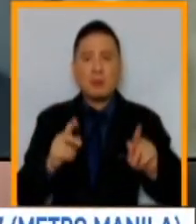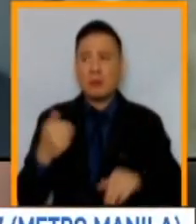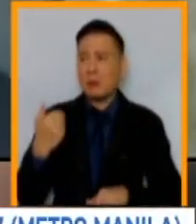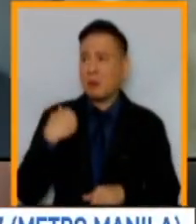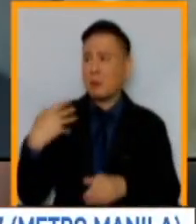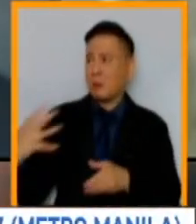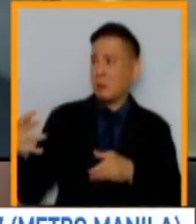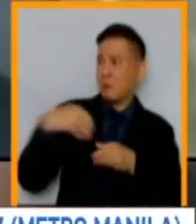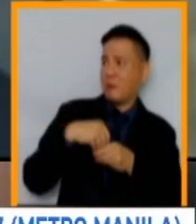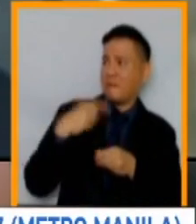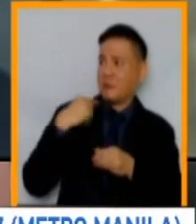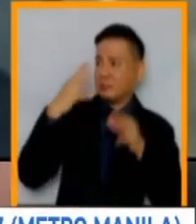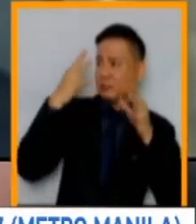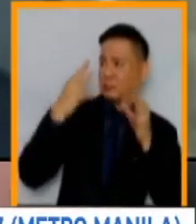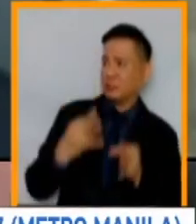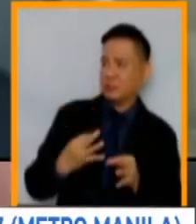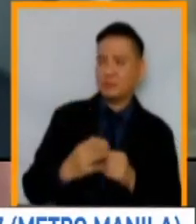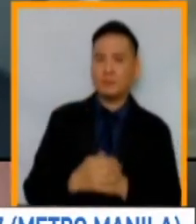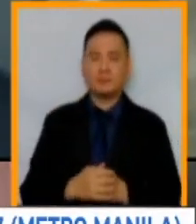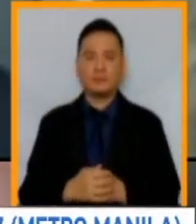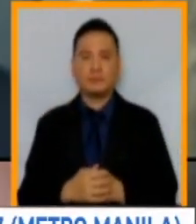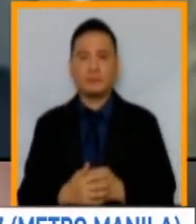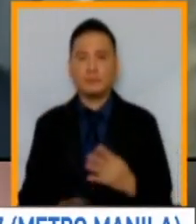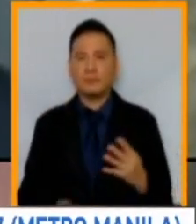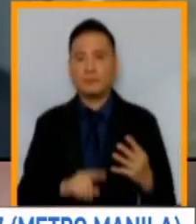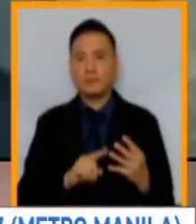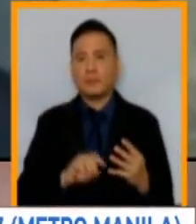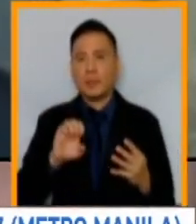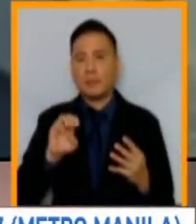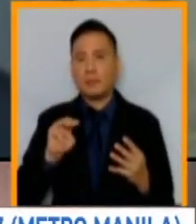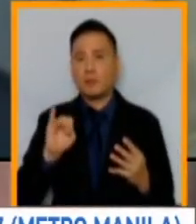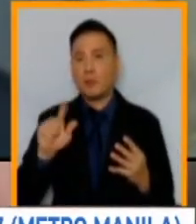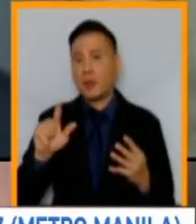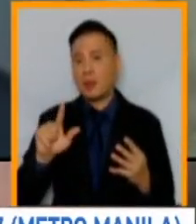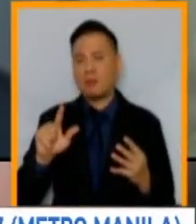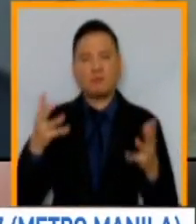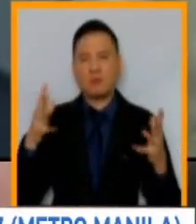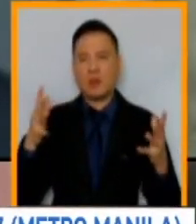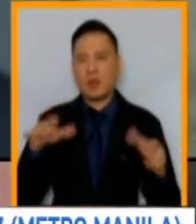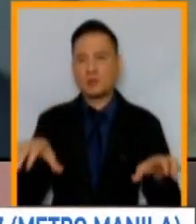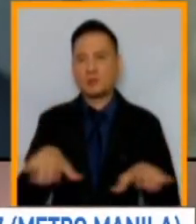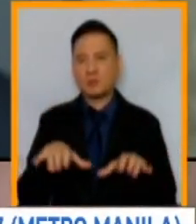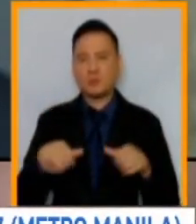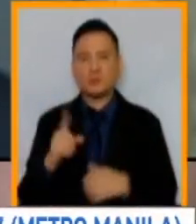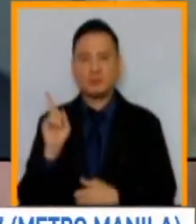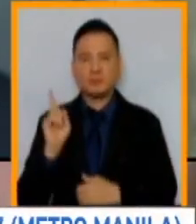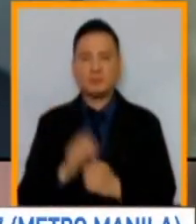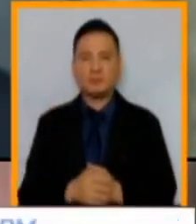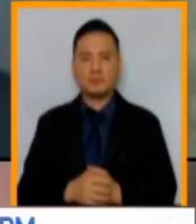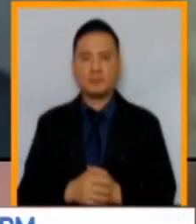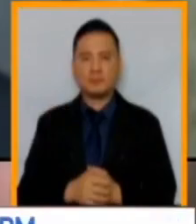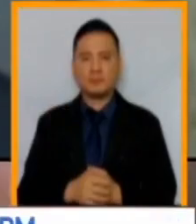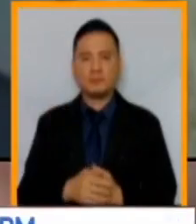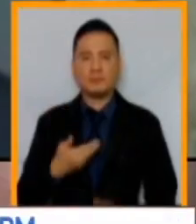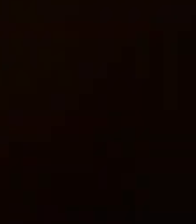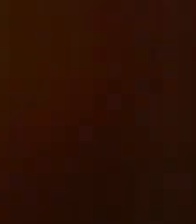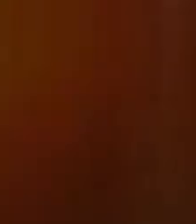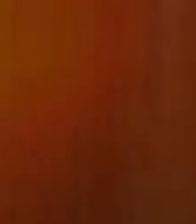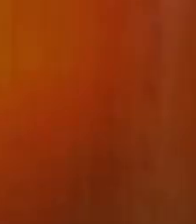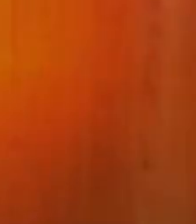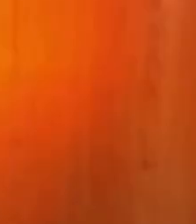Vice Presidential Candidate Emmanuel Lopez. Yan ang unang balita. Darlene Kai, buong puso para sa